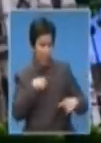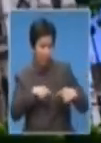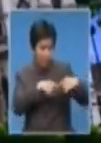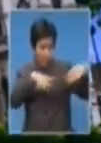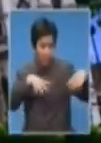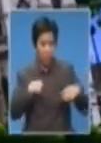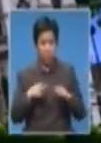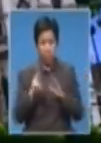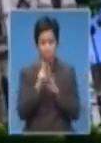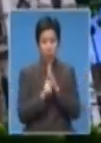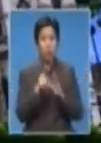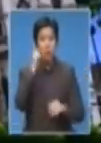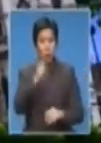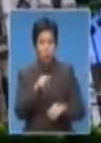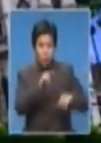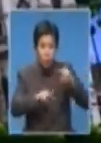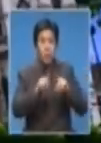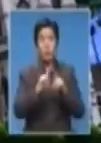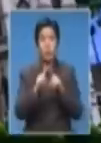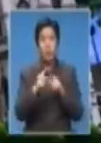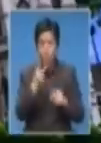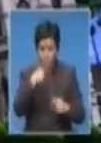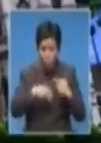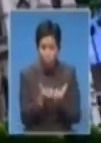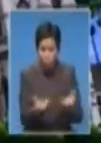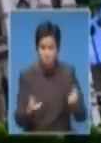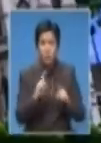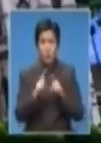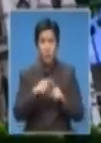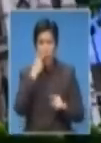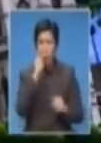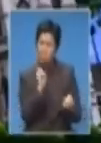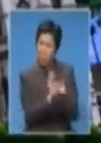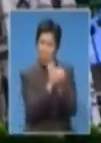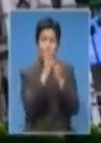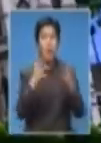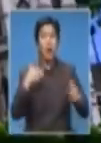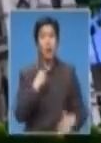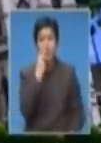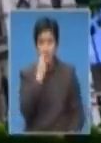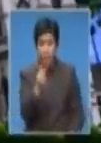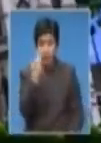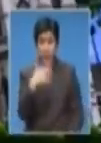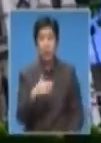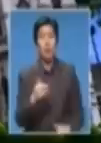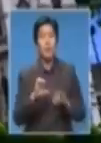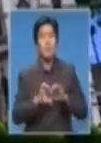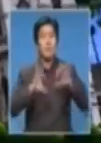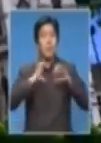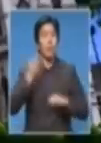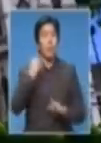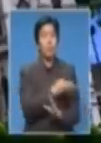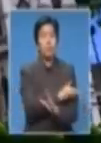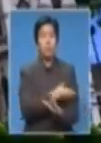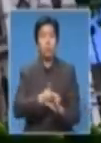ที่เป็นไปตามกฎหมายนะครับดูแลความปลอดภัยชีวิตและทรัพย์สินมันเกิดมาหลายครั้งแล้วทุกรัฐบาลนะครับในห่วงที่